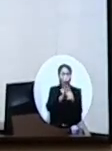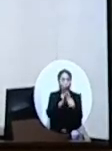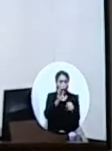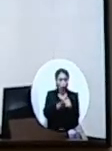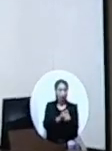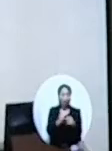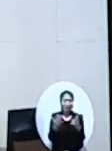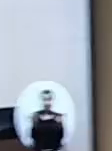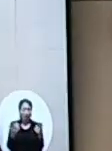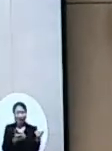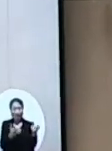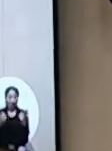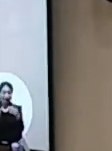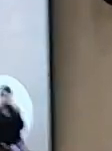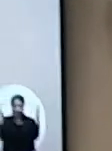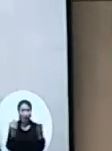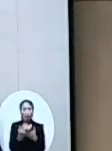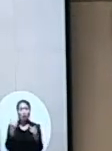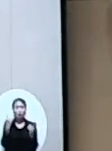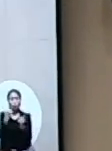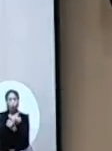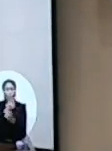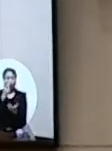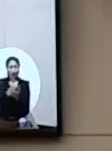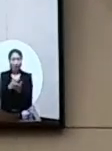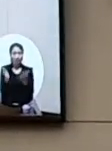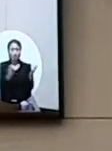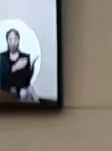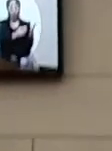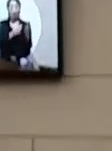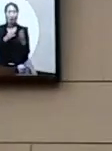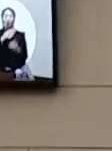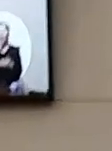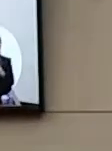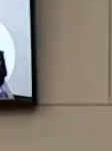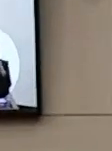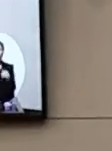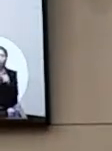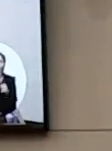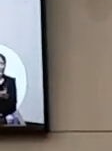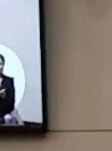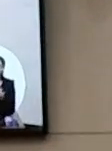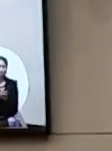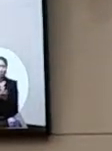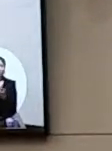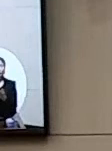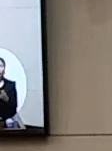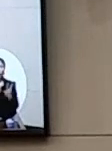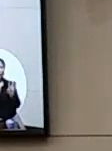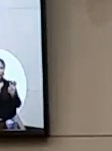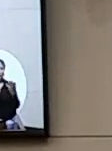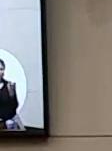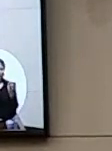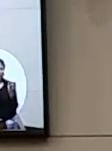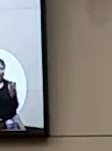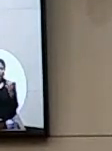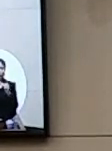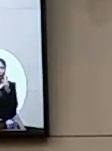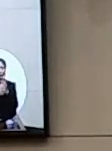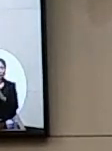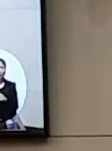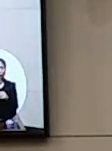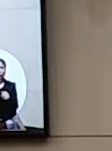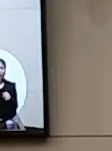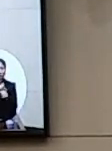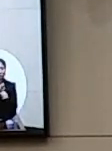일괄 개정 조례안, 의사협정 제12항 안동시 경로당 지원에 관한 조례안, 의사협정 제13항 안동시 보조금